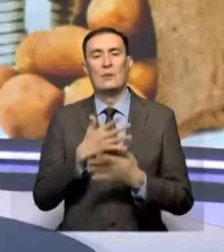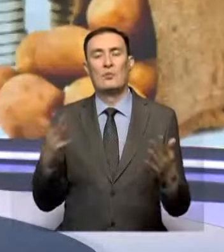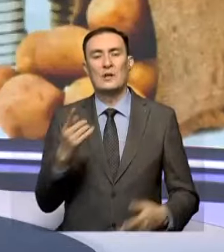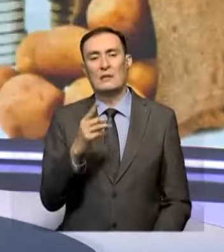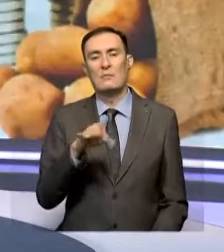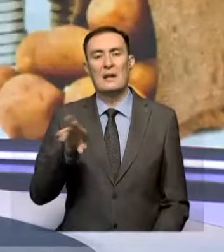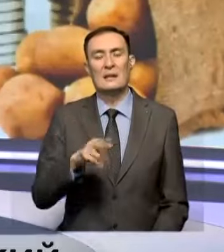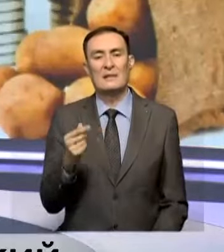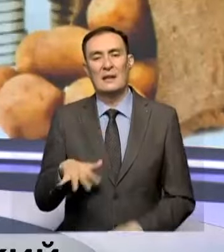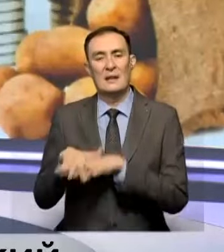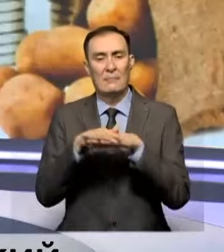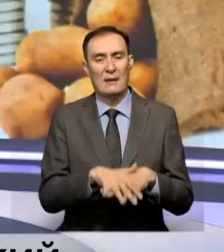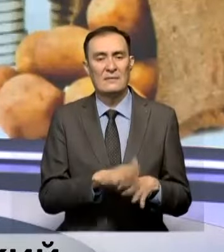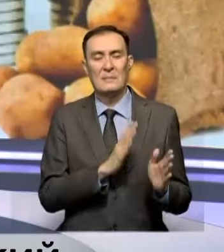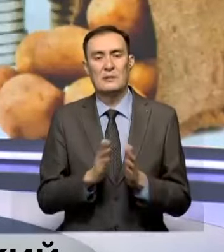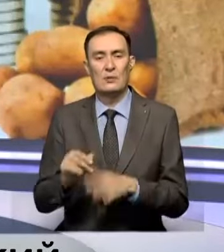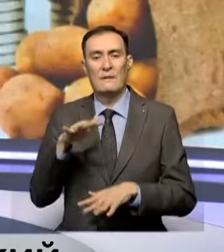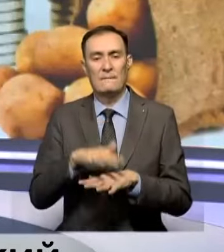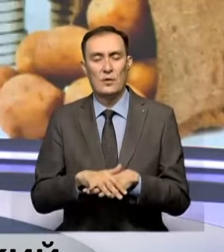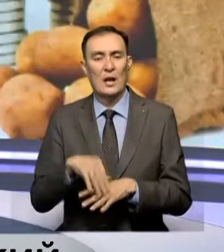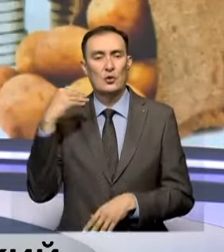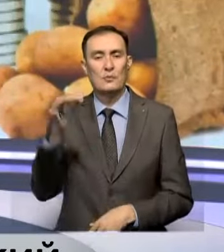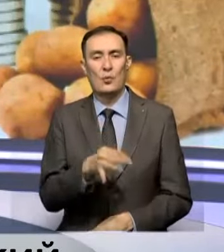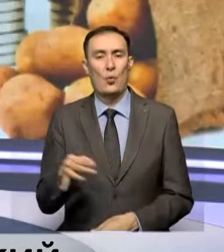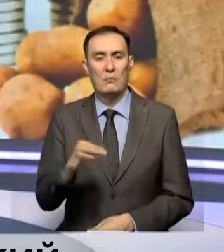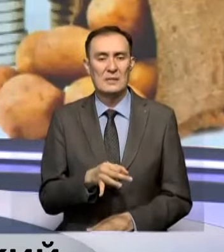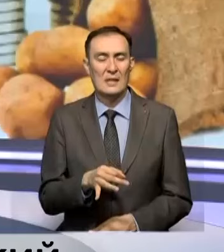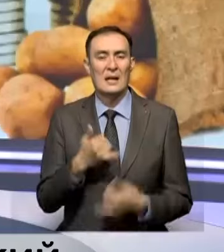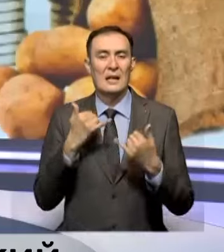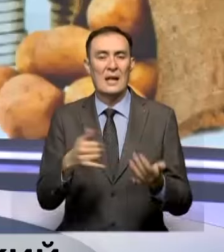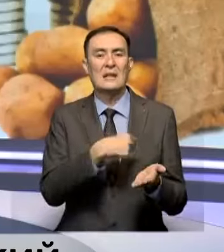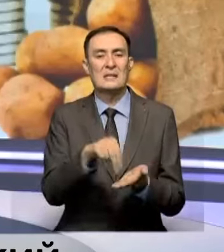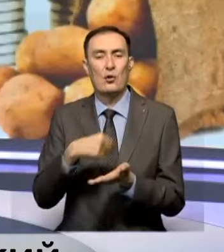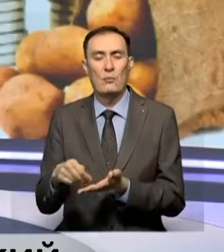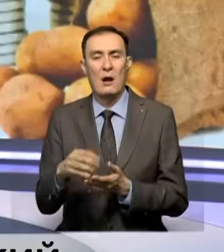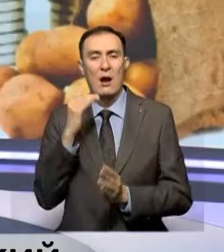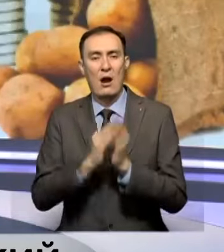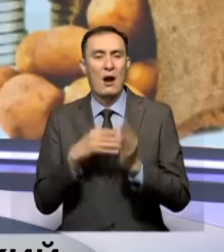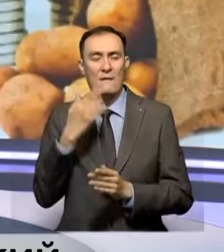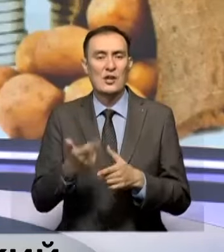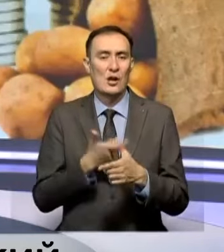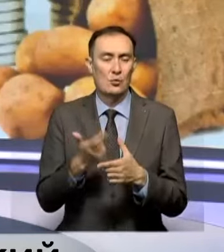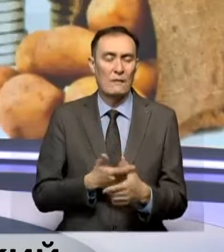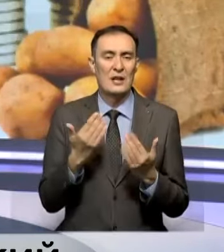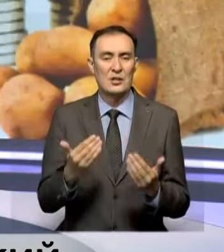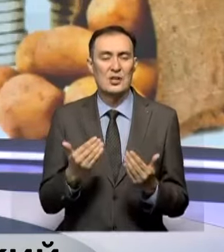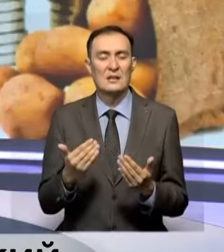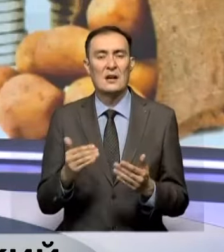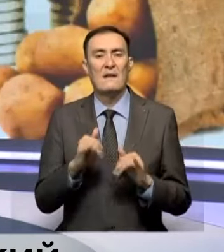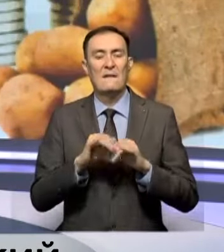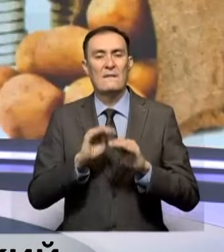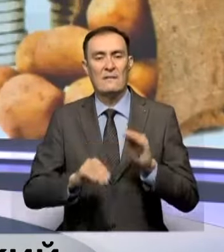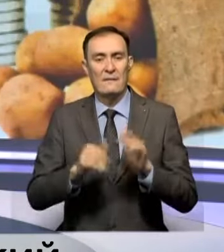Больше миллиарда тенге направлено в стабилизационный фонд Актюбинской области для закупа овощей и картофеля. Сейчас в регионе